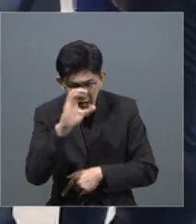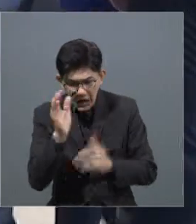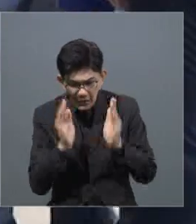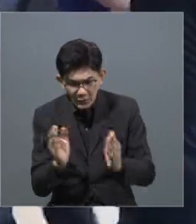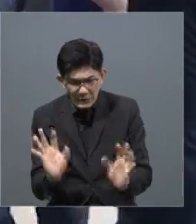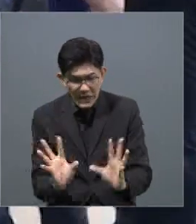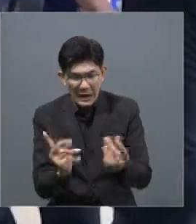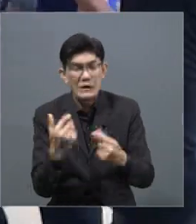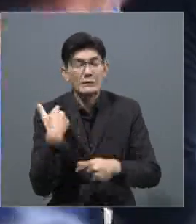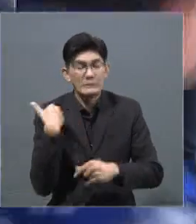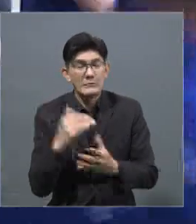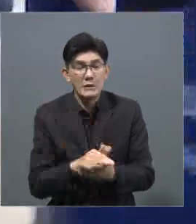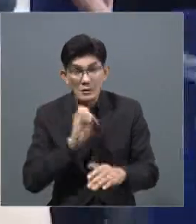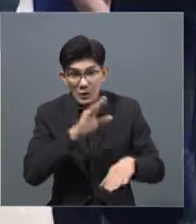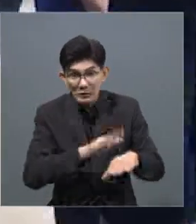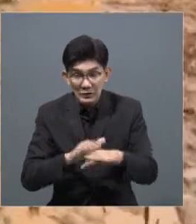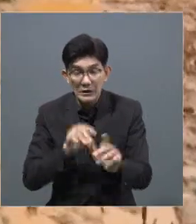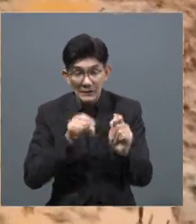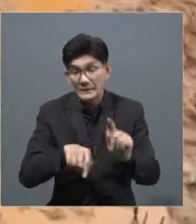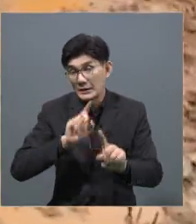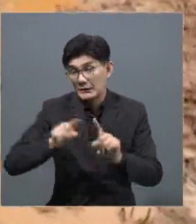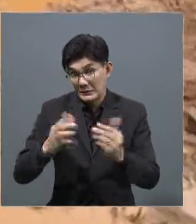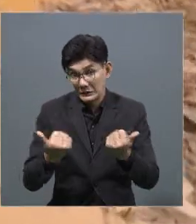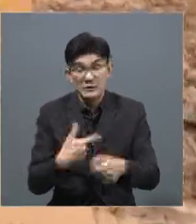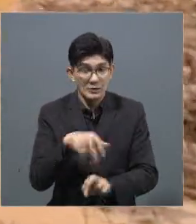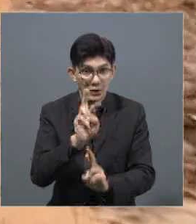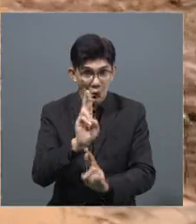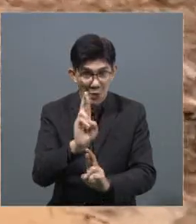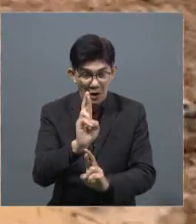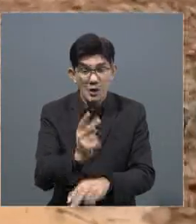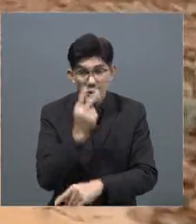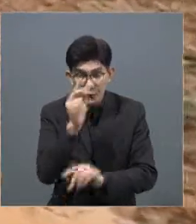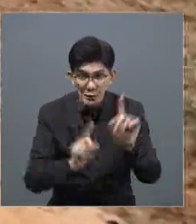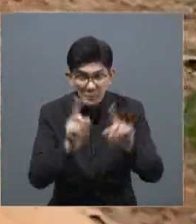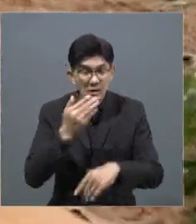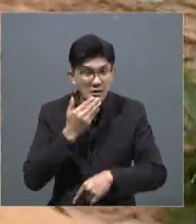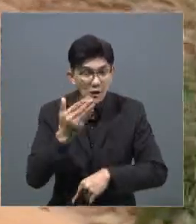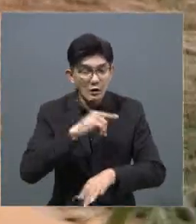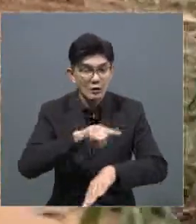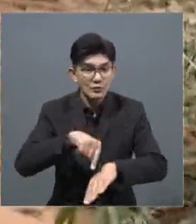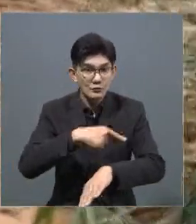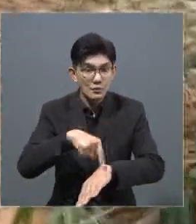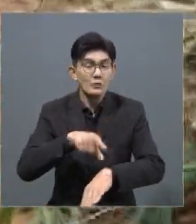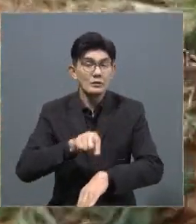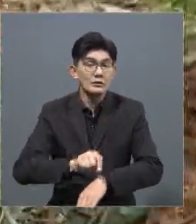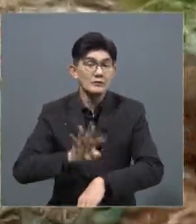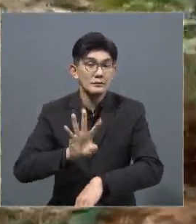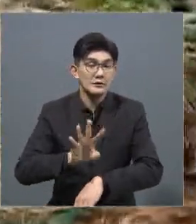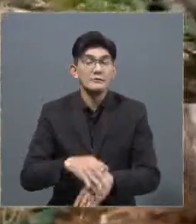หตุในพื้นที่แล้วก็แจ้งเตือนทุกอำเภอนะครับตอนนี้ต้องเฝ้าระวังแล้วก็ติดตามสถานการณ์ตลอด24ชั่วโมงครับ